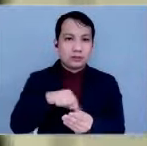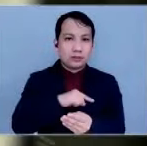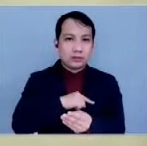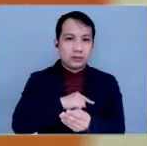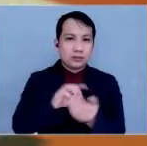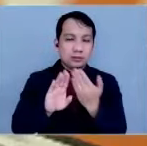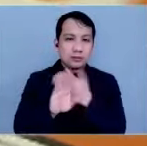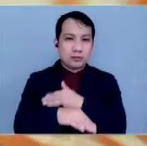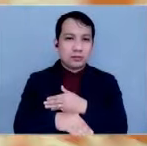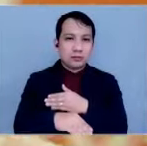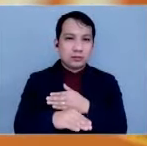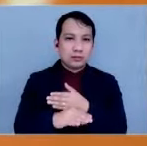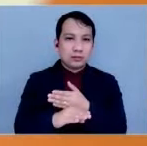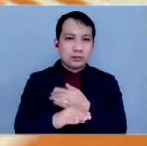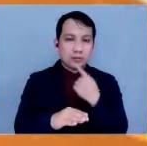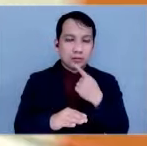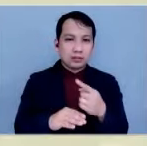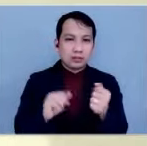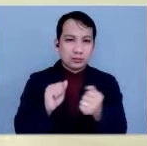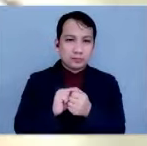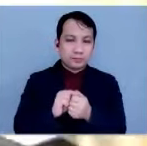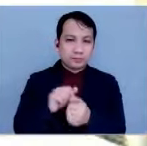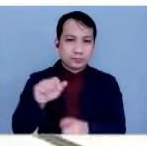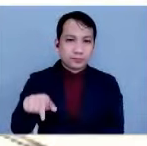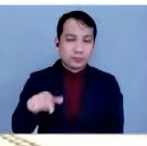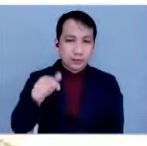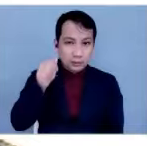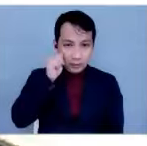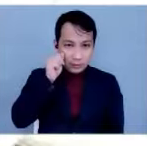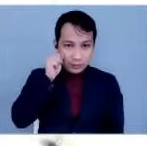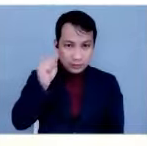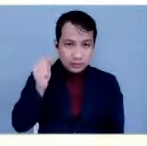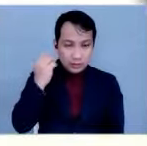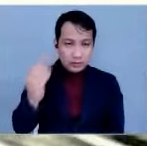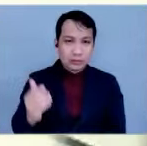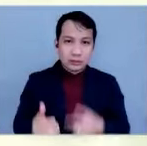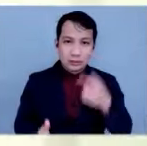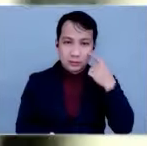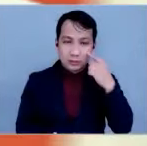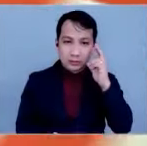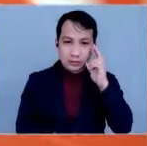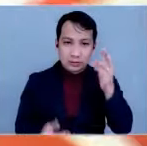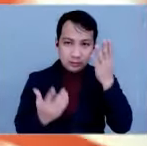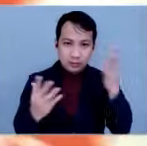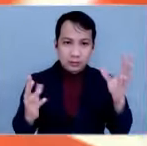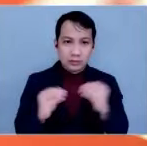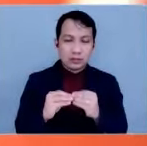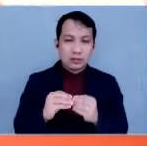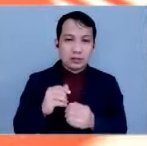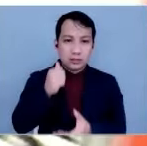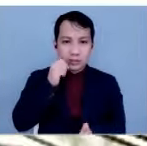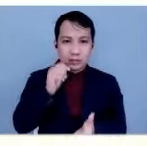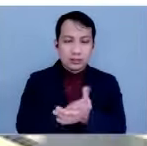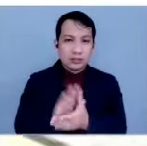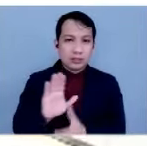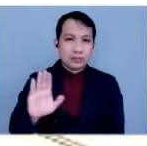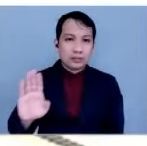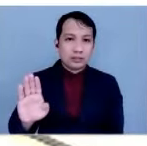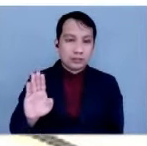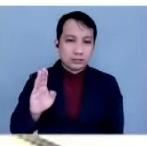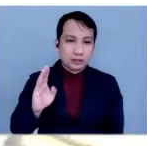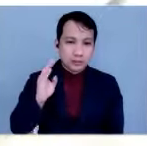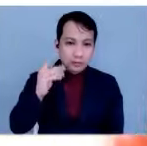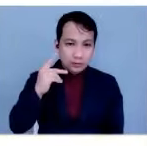na dabarkads. Kabilang na riyan si Ice Guerra, Gladys Reyes at ang misis ni Bossing na si